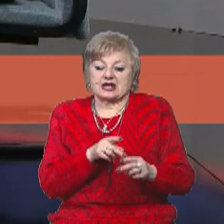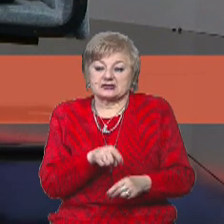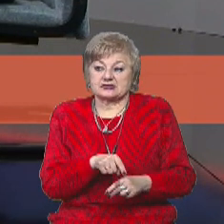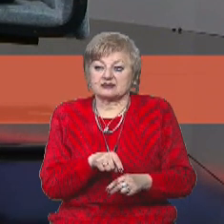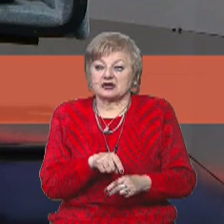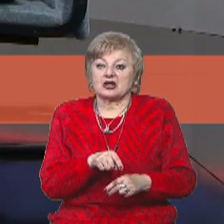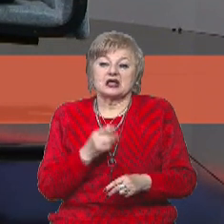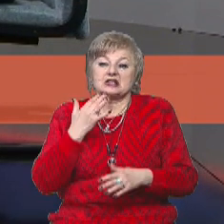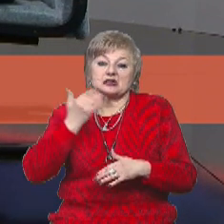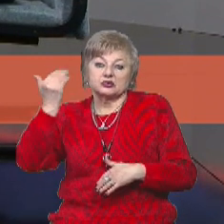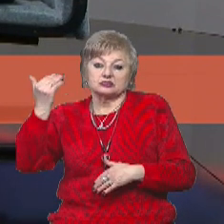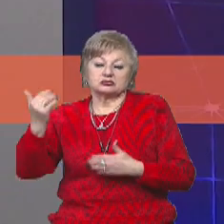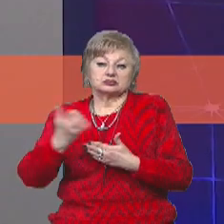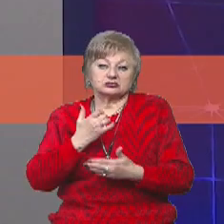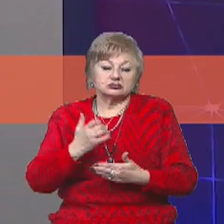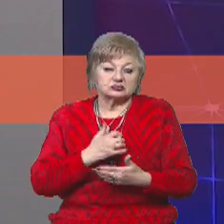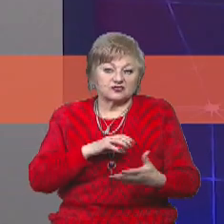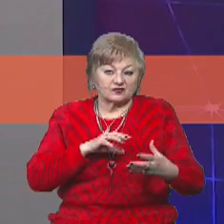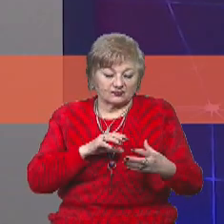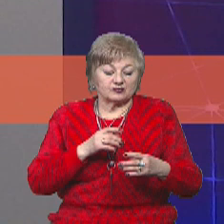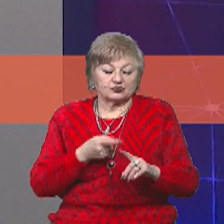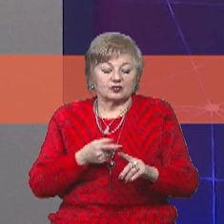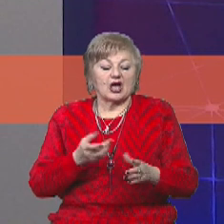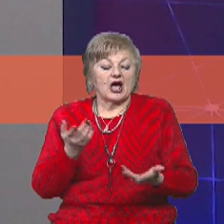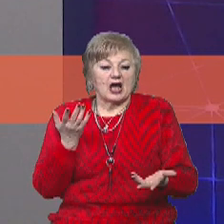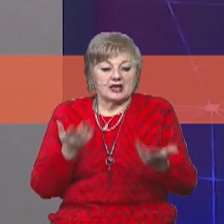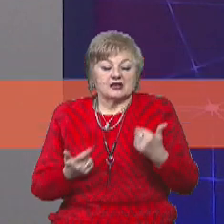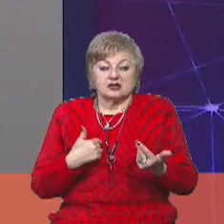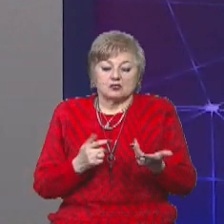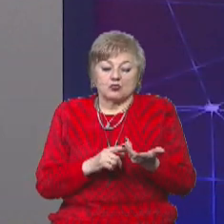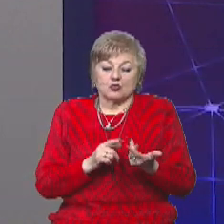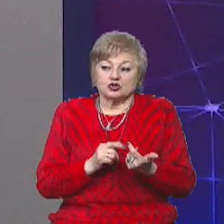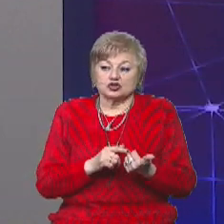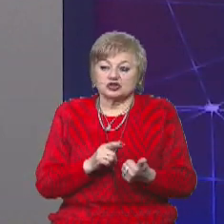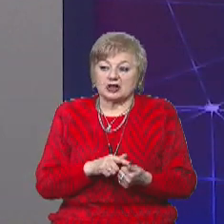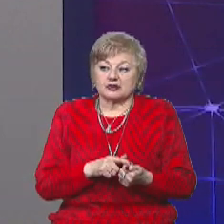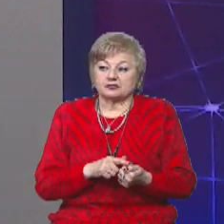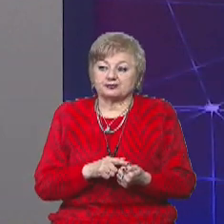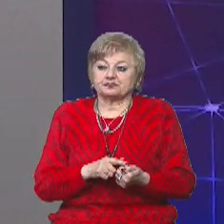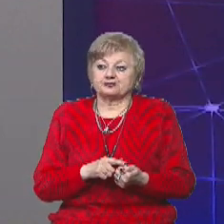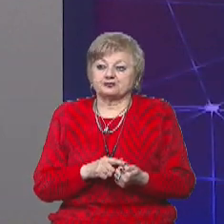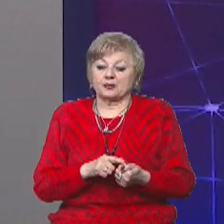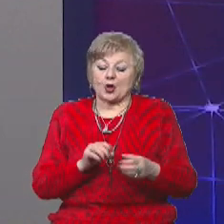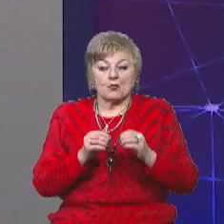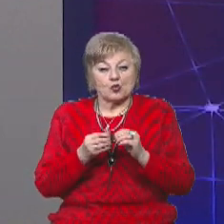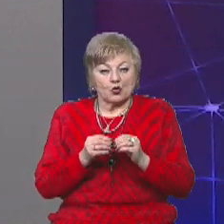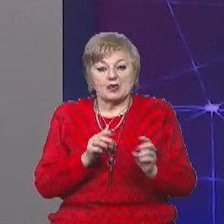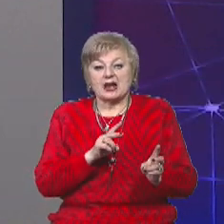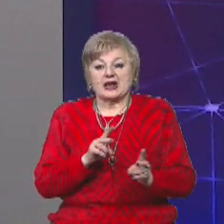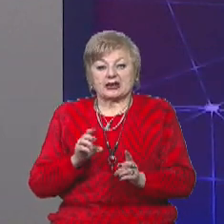там виробників, але якщо ми порахуємо ті, скажімо, проблеми, які